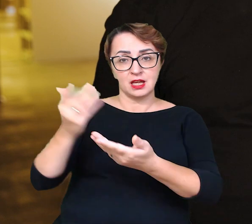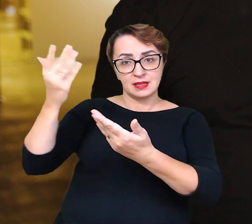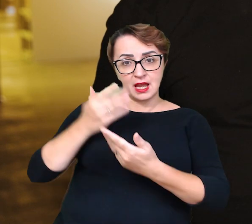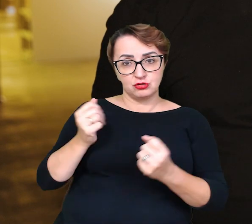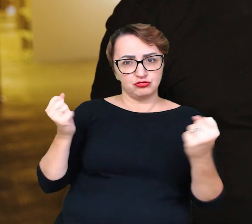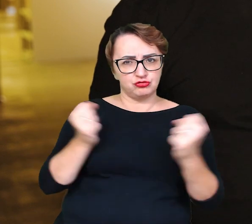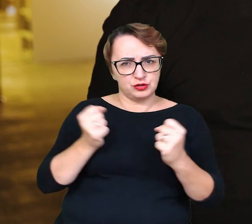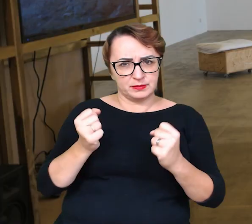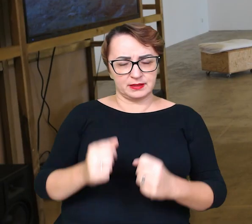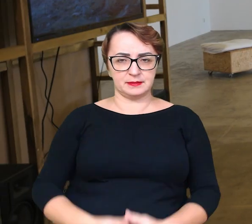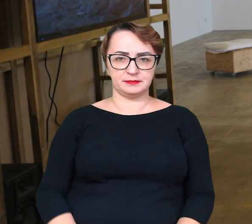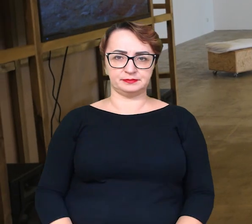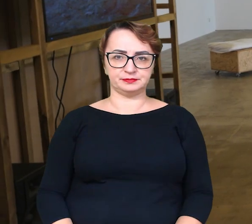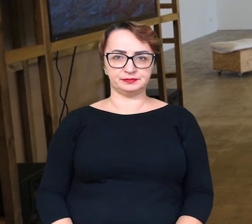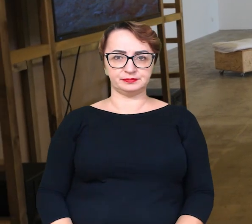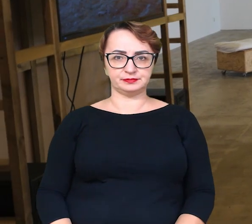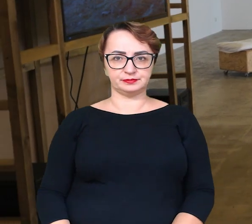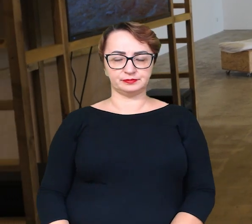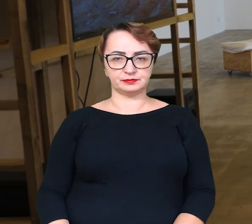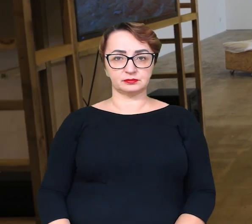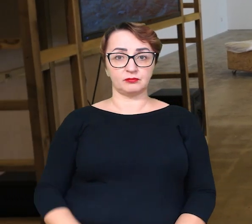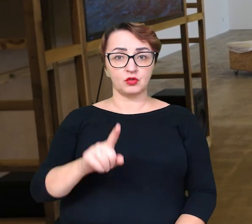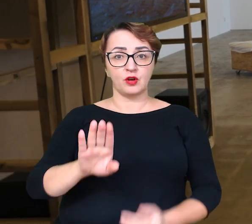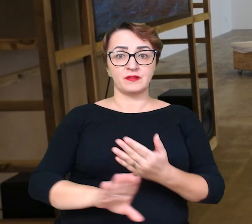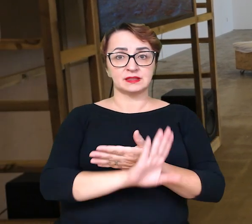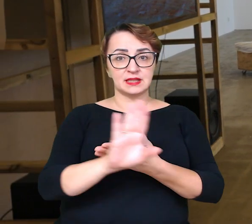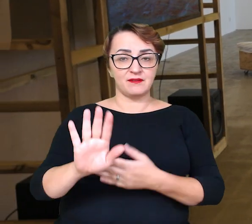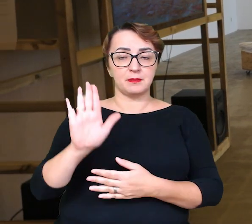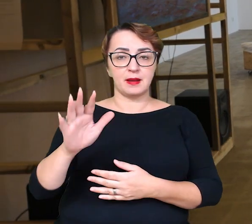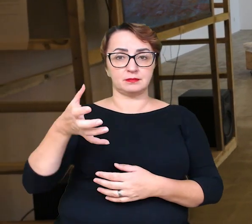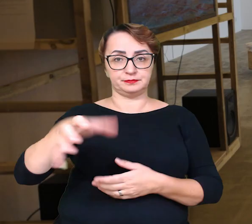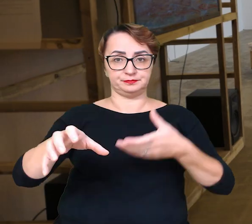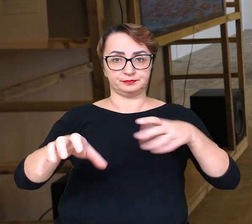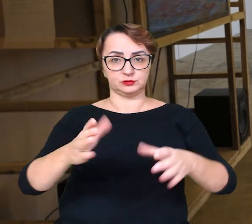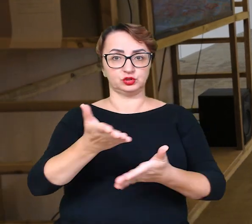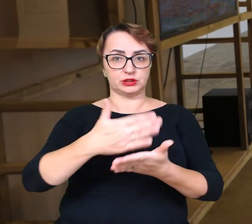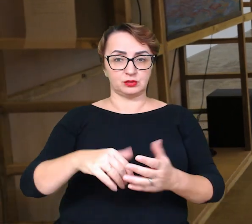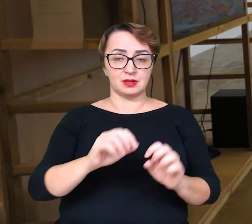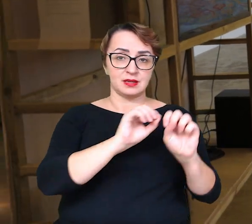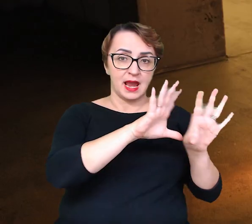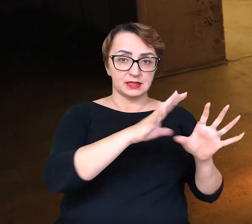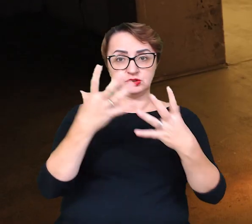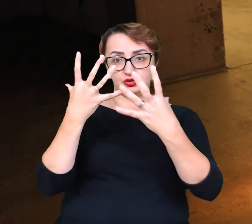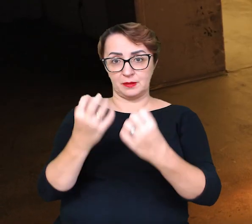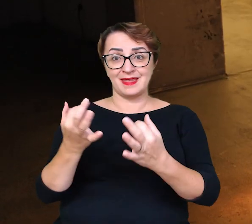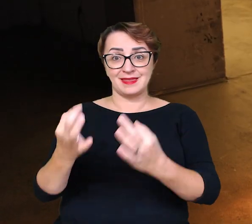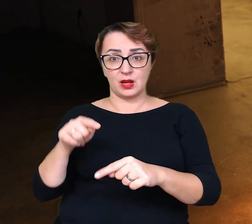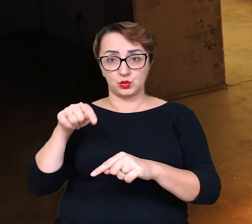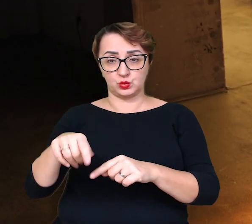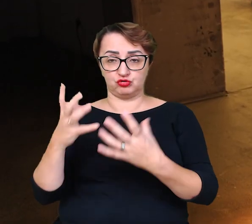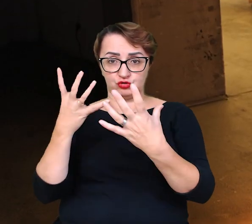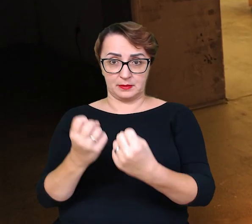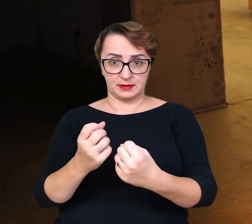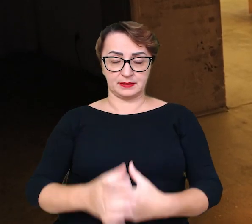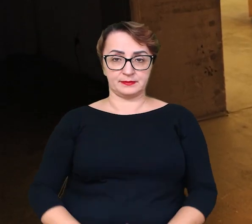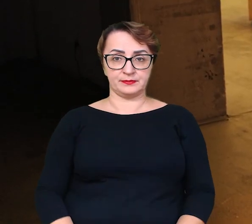na jej temat. Sama wystawa składa się z dwóch części, z części jasnej i z części ciemnej, w której się obecnie